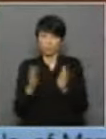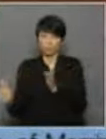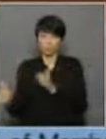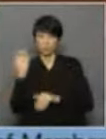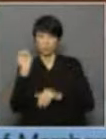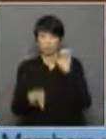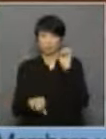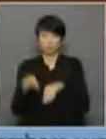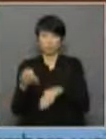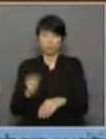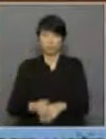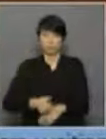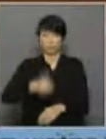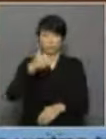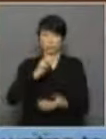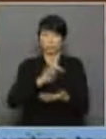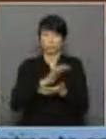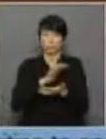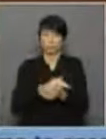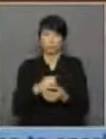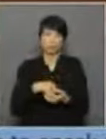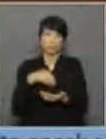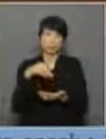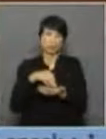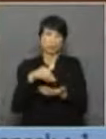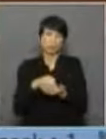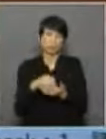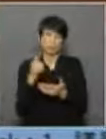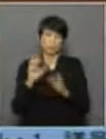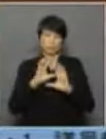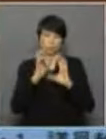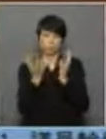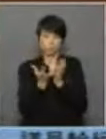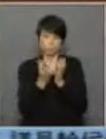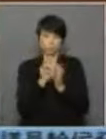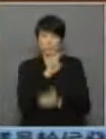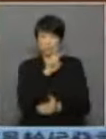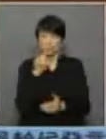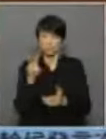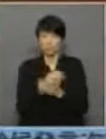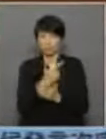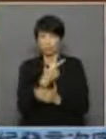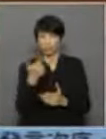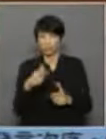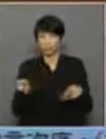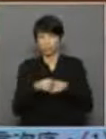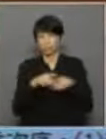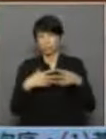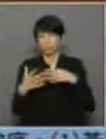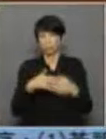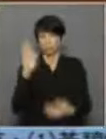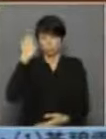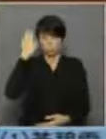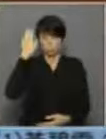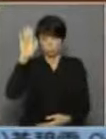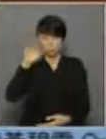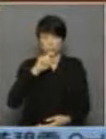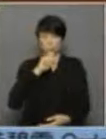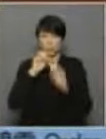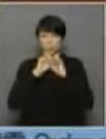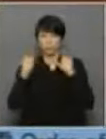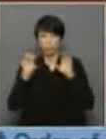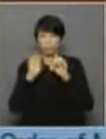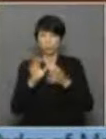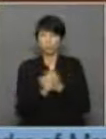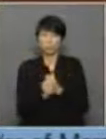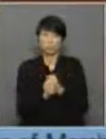功經驗啊。我亦都有參加一個團，係嘛？即係大家亦都睇到，亦都好多同事有提到，將來我哋亦都有份報告。咁呢度又